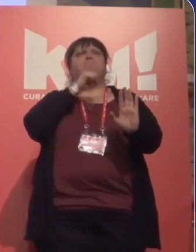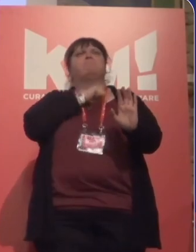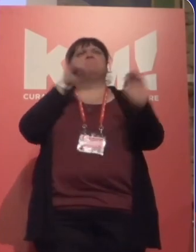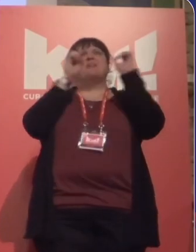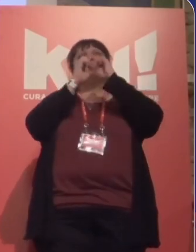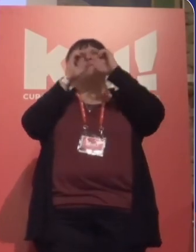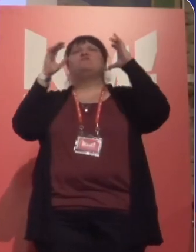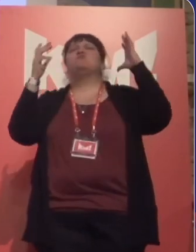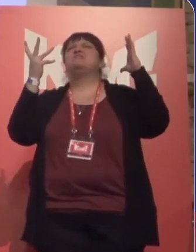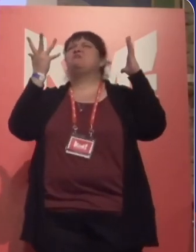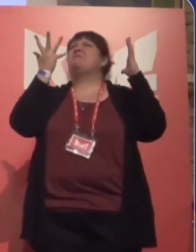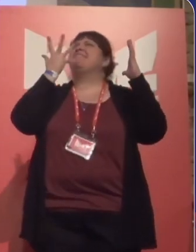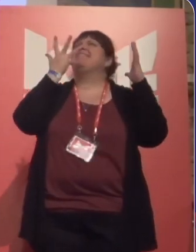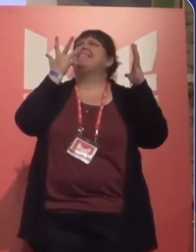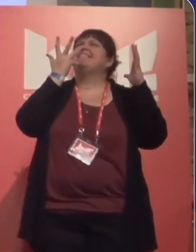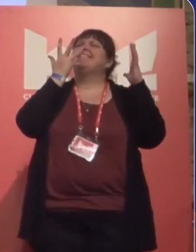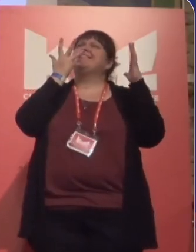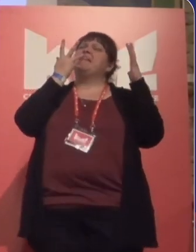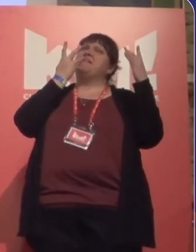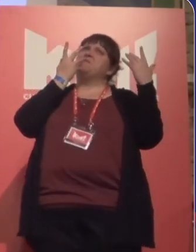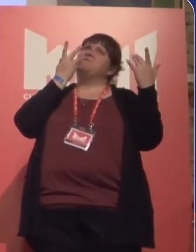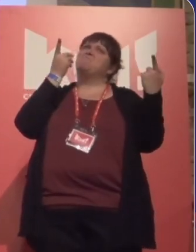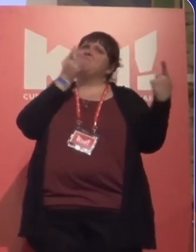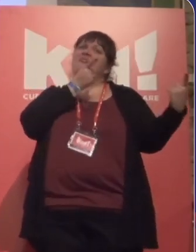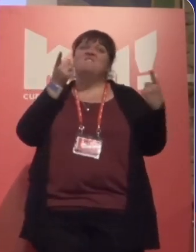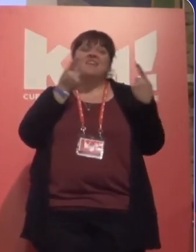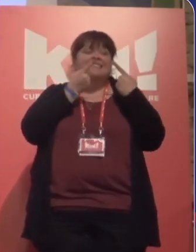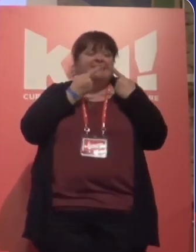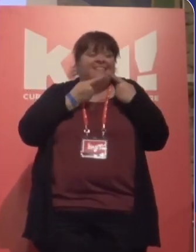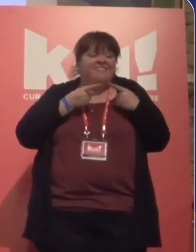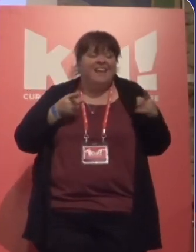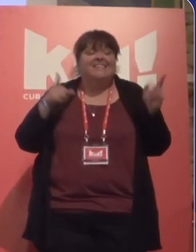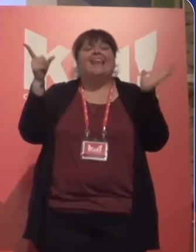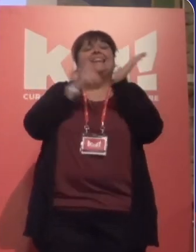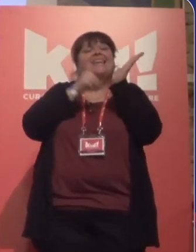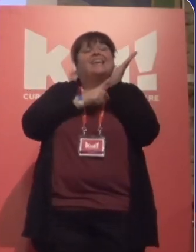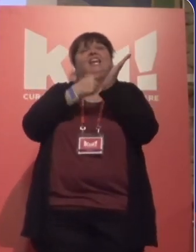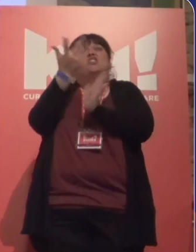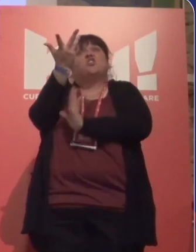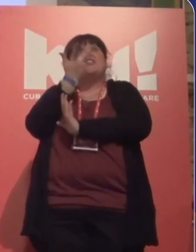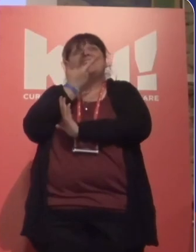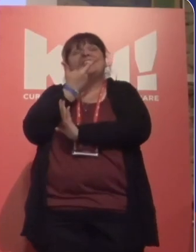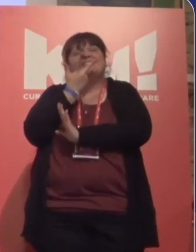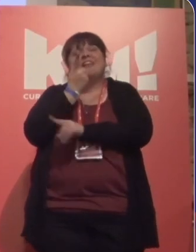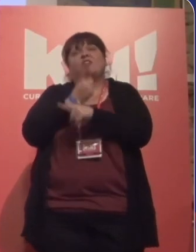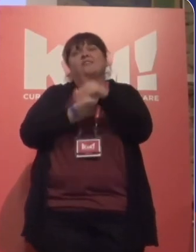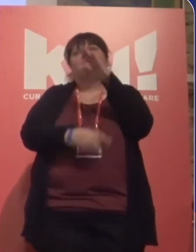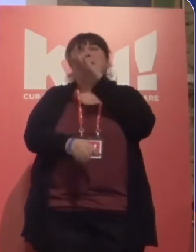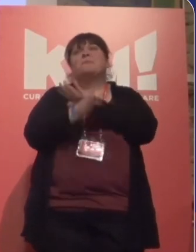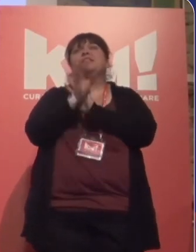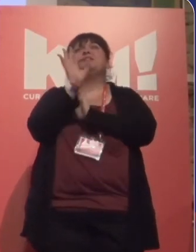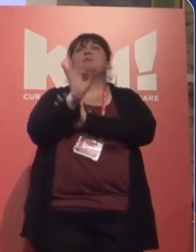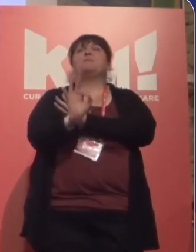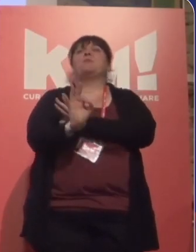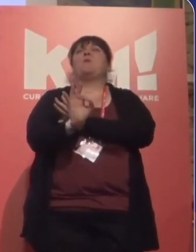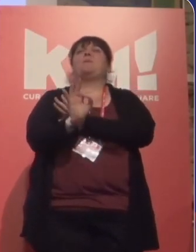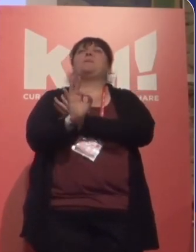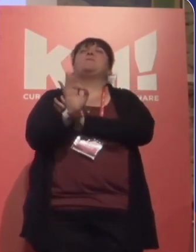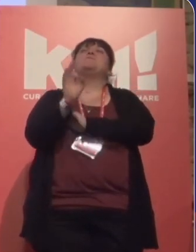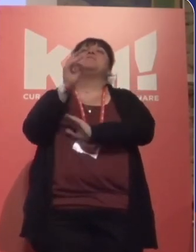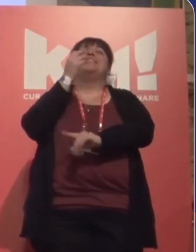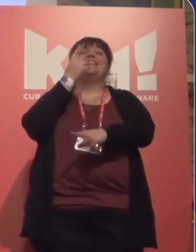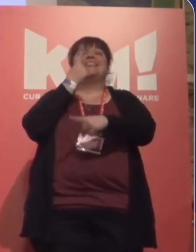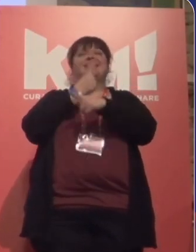diritto al desiderio debba partire proprio dalla necessità di superare